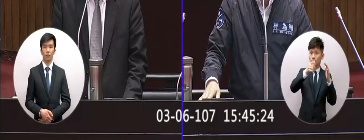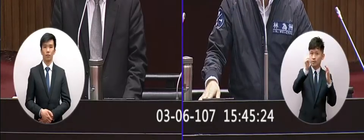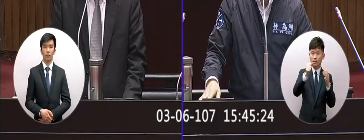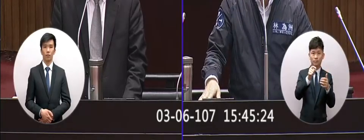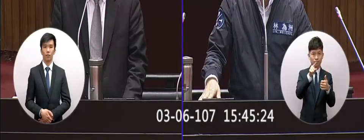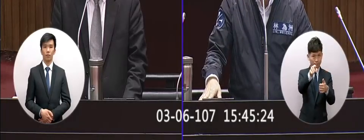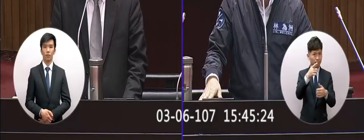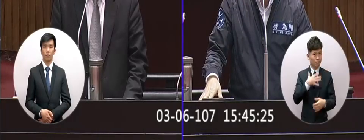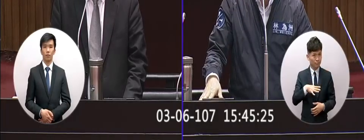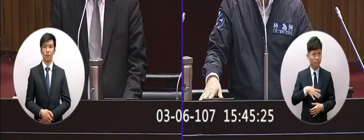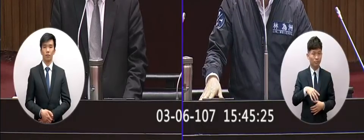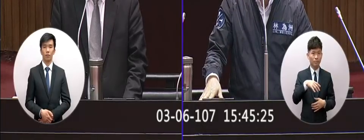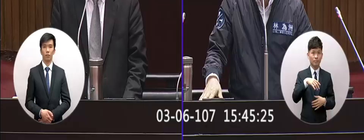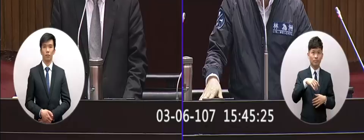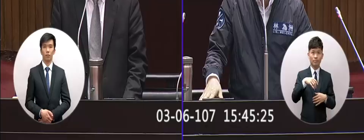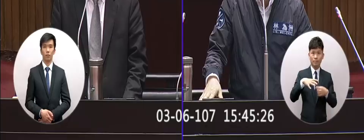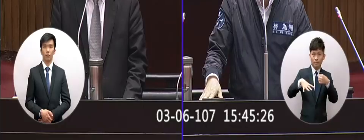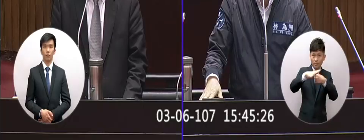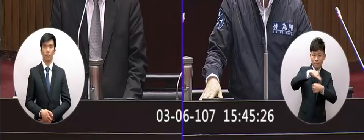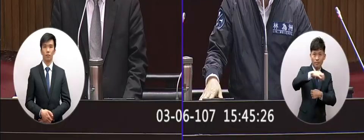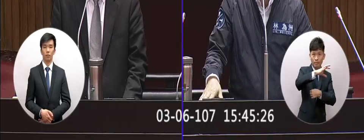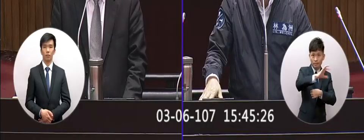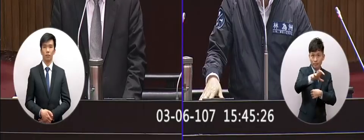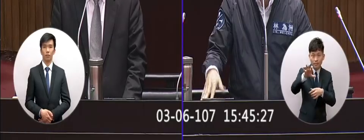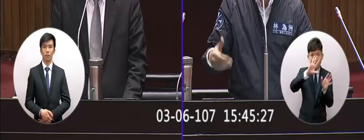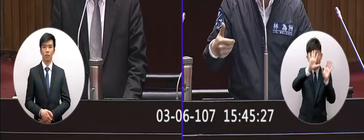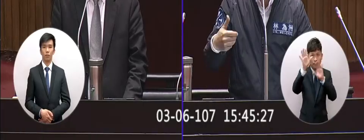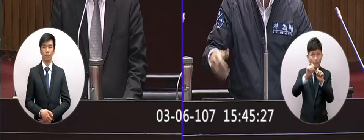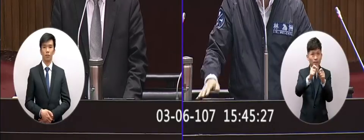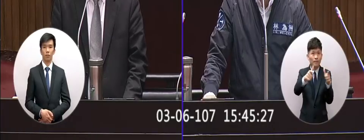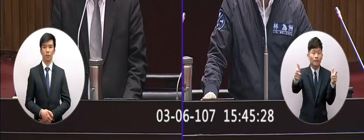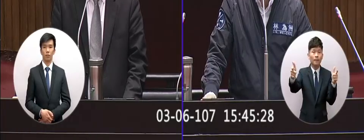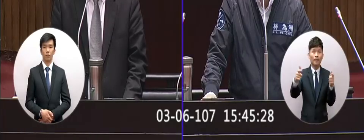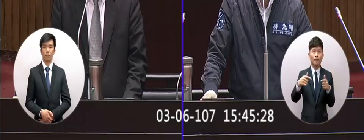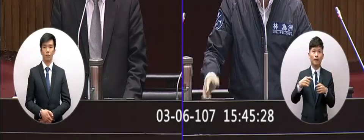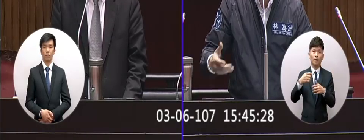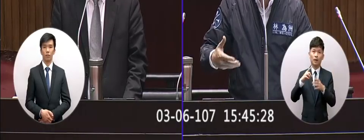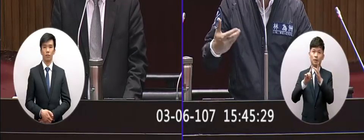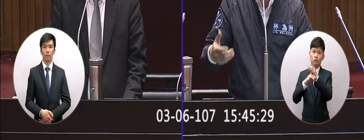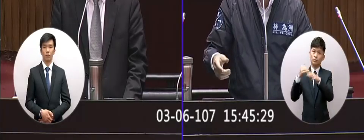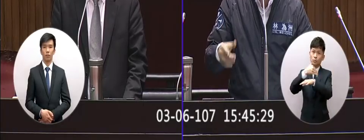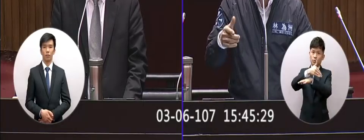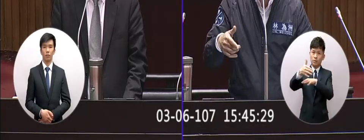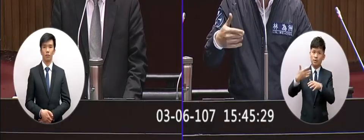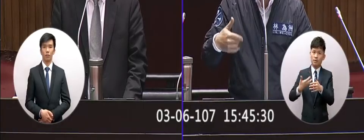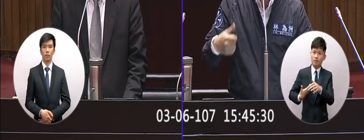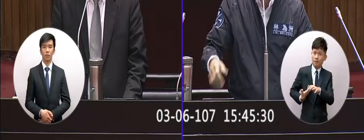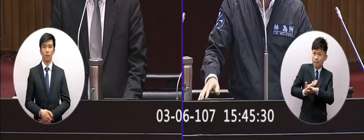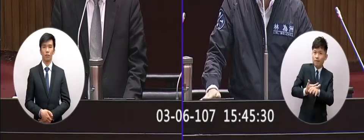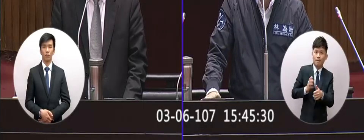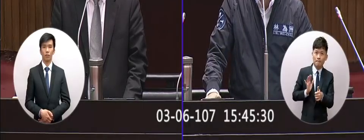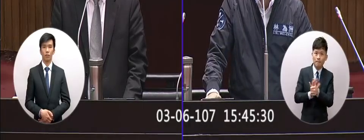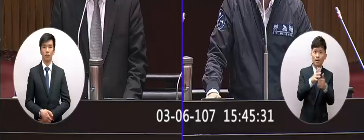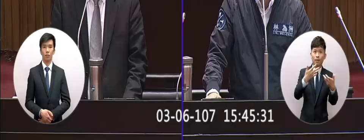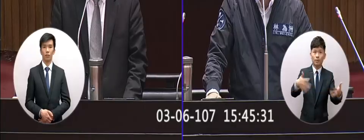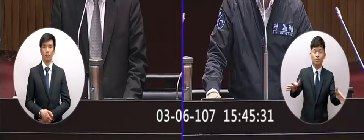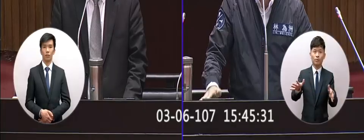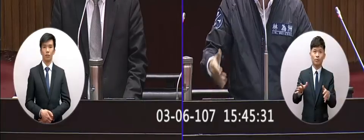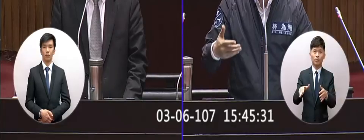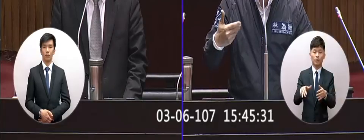哈、每个地方的状况，尤其新竹县贡献度这么高哈、人口不断成长，我们应该给他鼓励